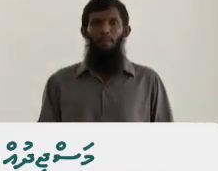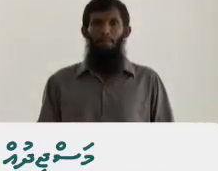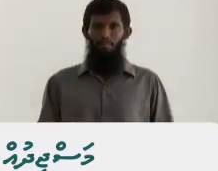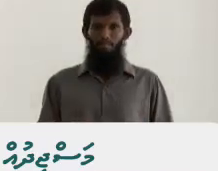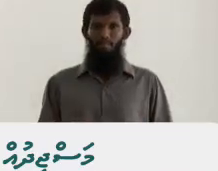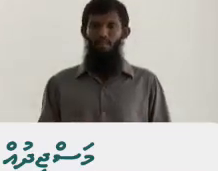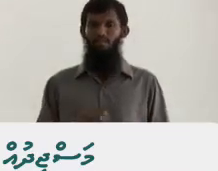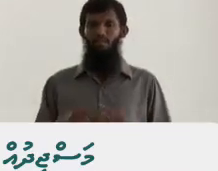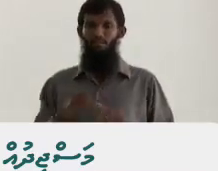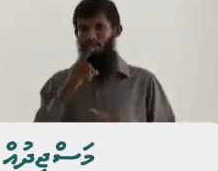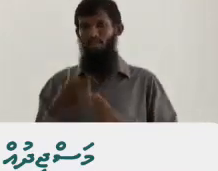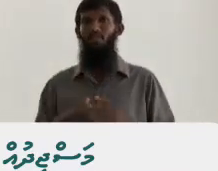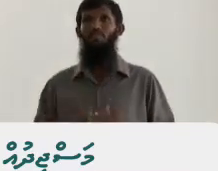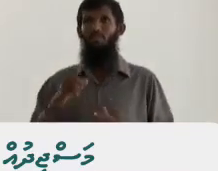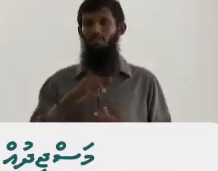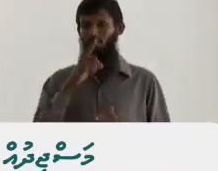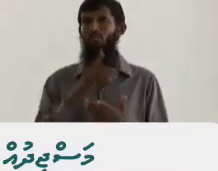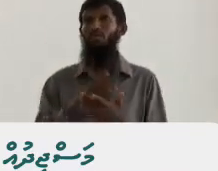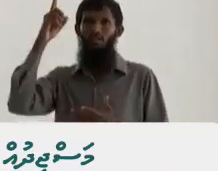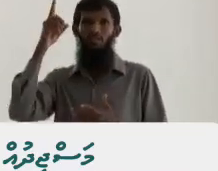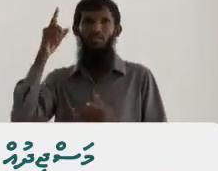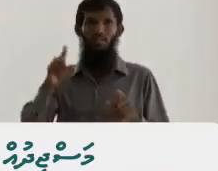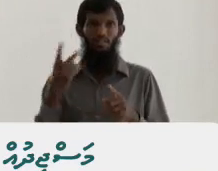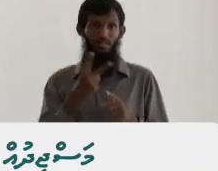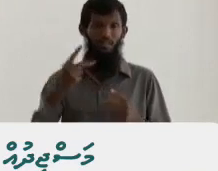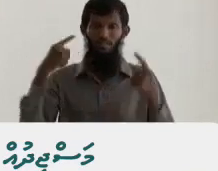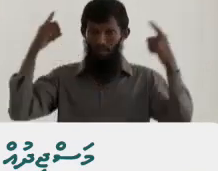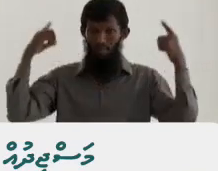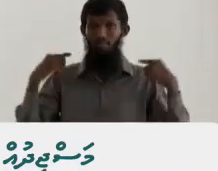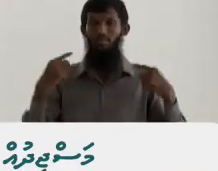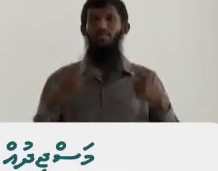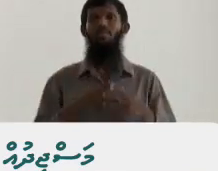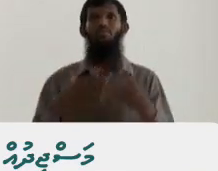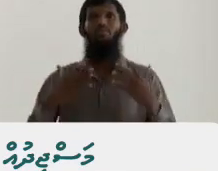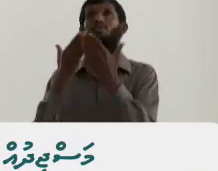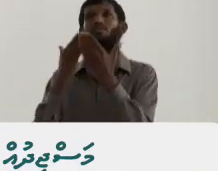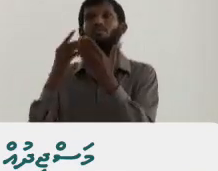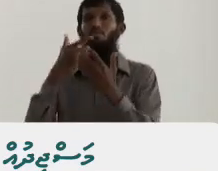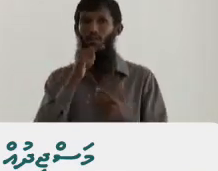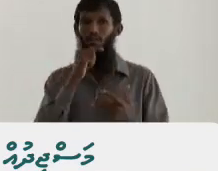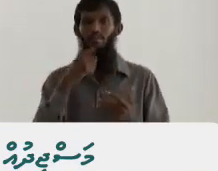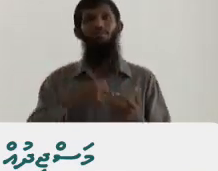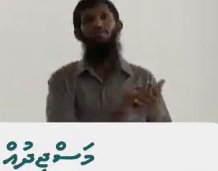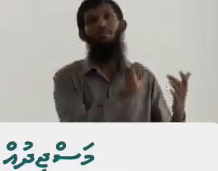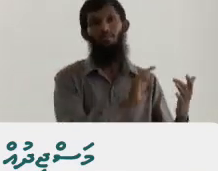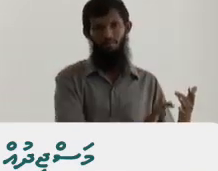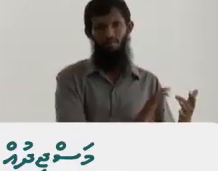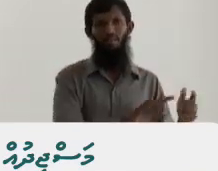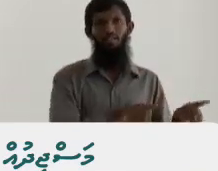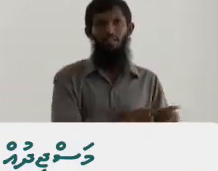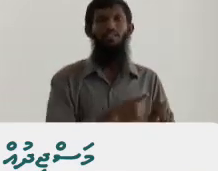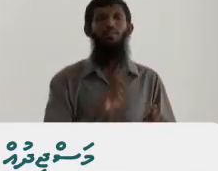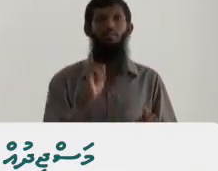মানাই হাম কশবরুং আল্লাহুয়া একলাঙ্গে মালায়েকাতুন নবিয়্যাগে মচ্চ সলাওয়াত লব্বতে এ ইমাম বিজ্জে